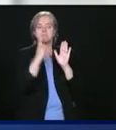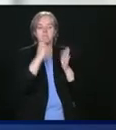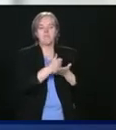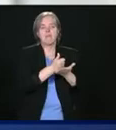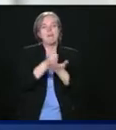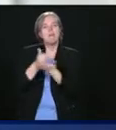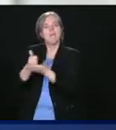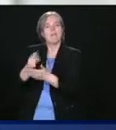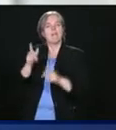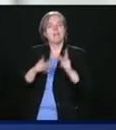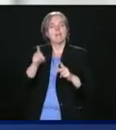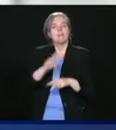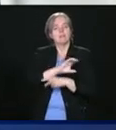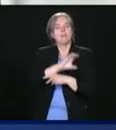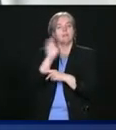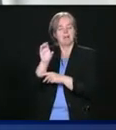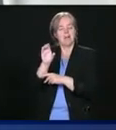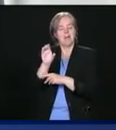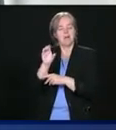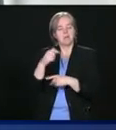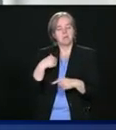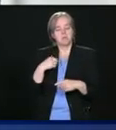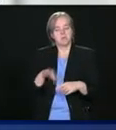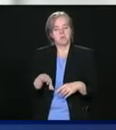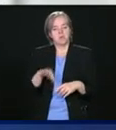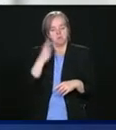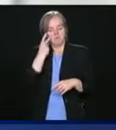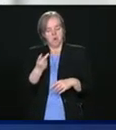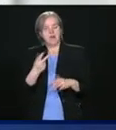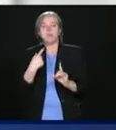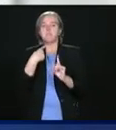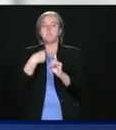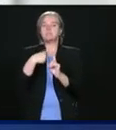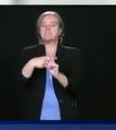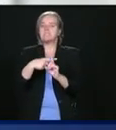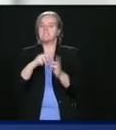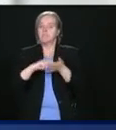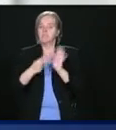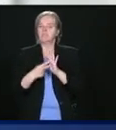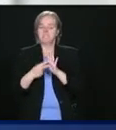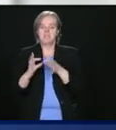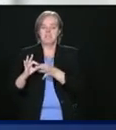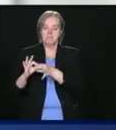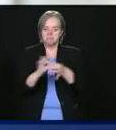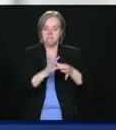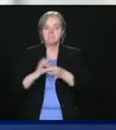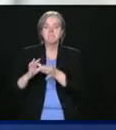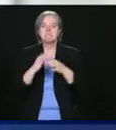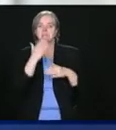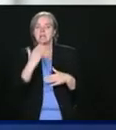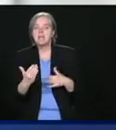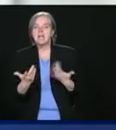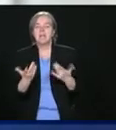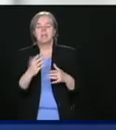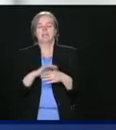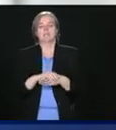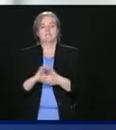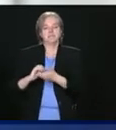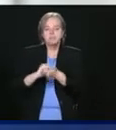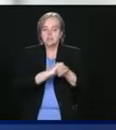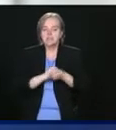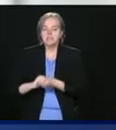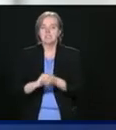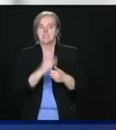pour aider le plus de Canadiens possible. Et il y a un bon signe de collaboration et de solidarité en ce moment. Les